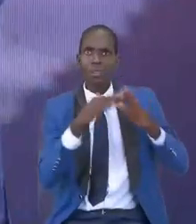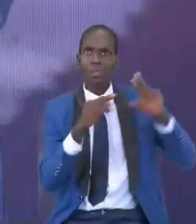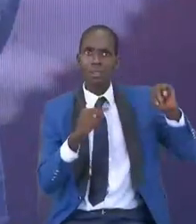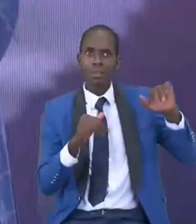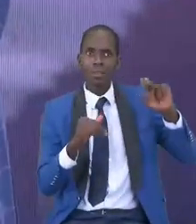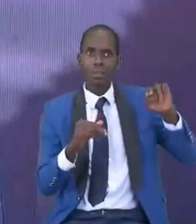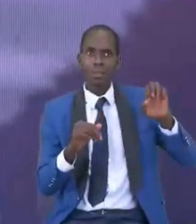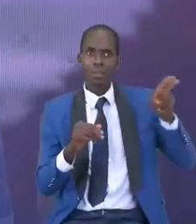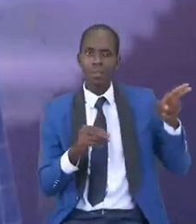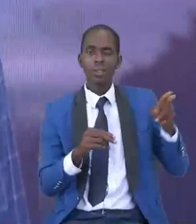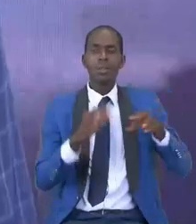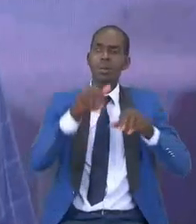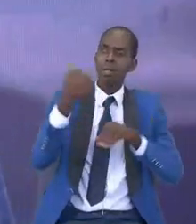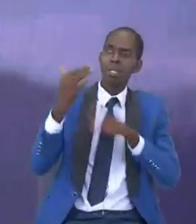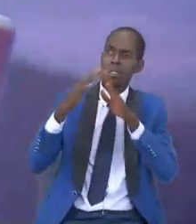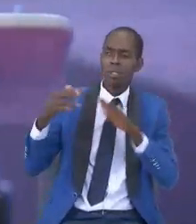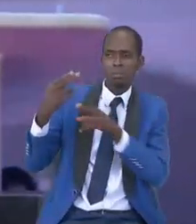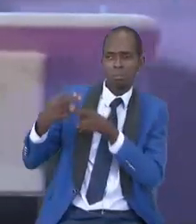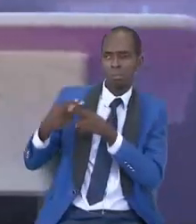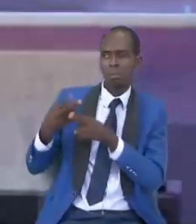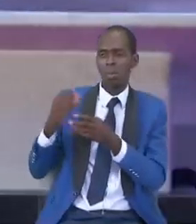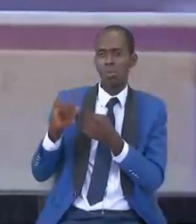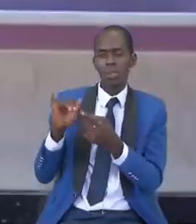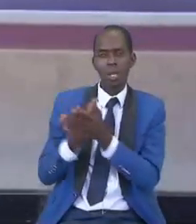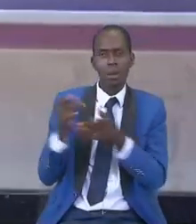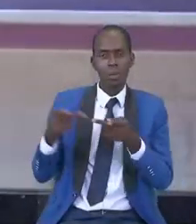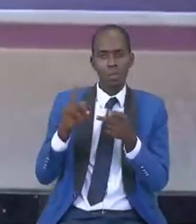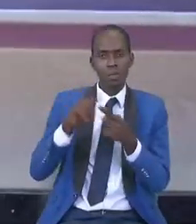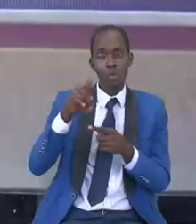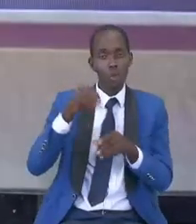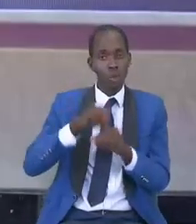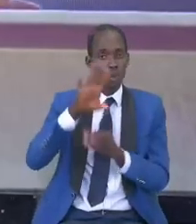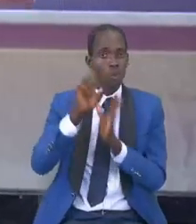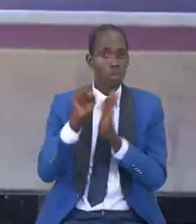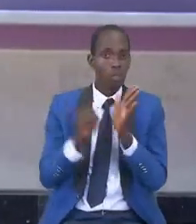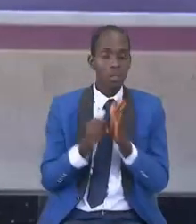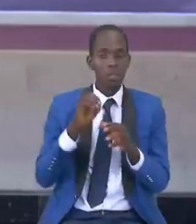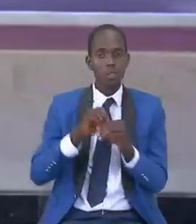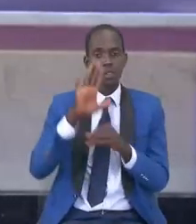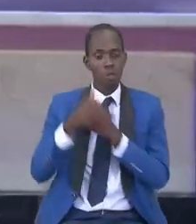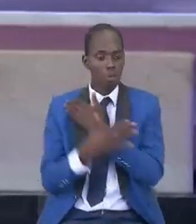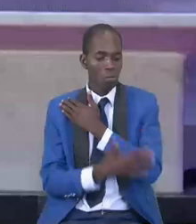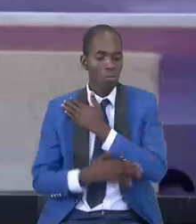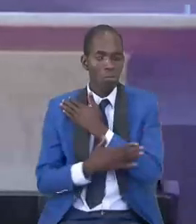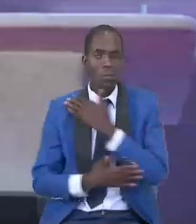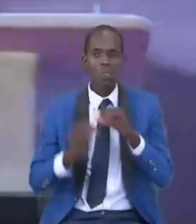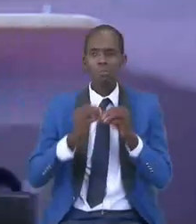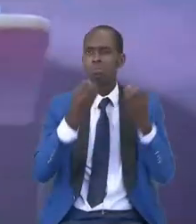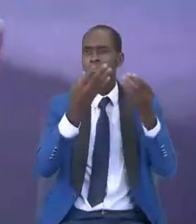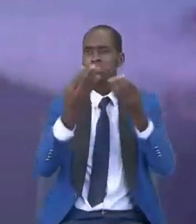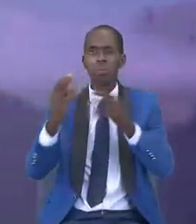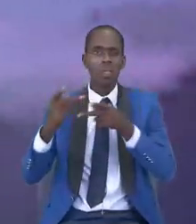Ninive, regarde cette ville, et mentionne le nom de, et te mentionne le nom de la ville, dans ton état, dans ton pays,